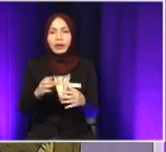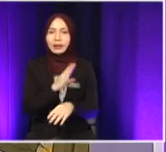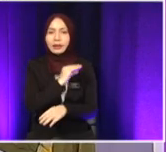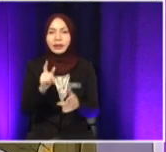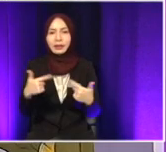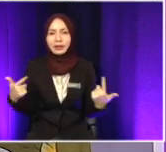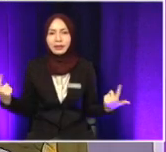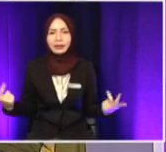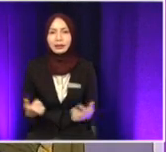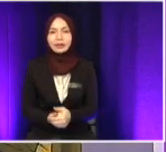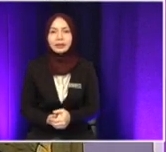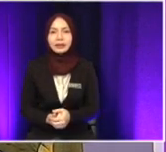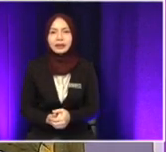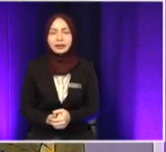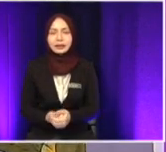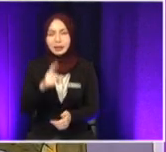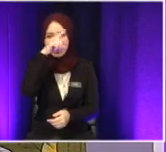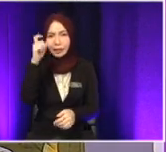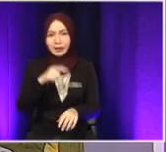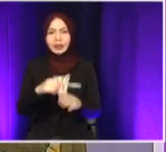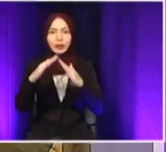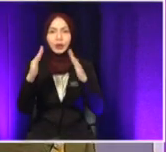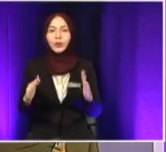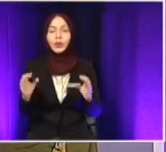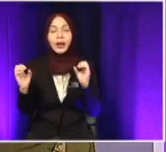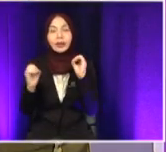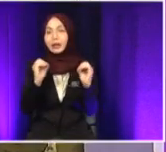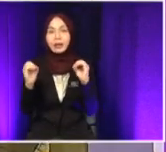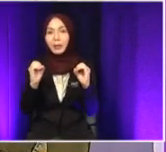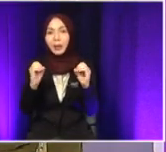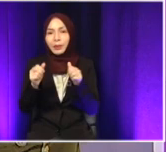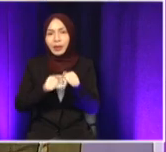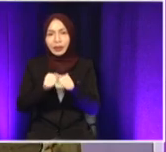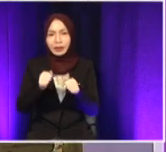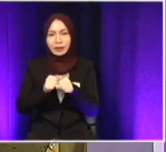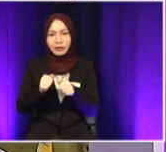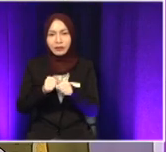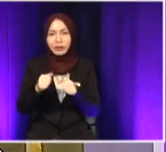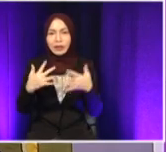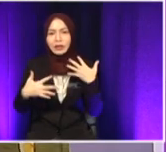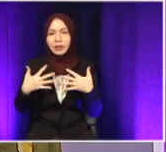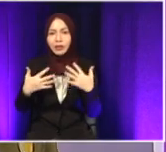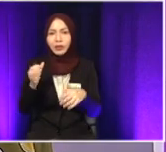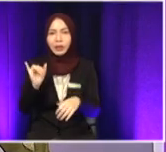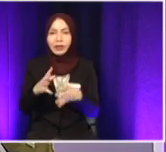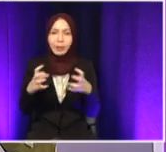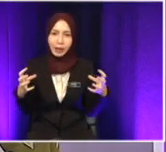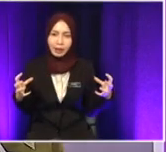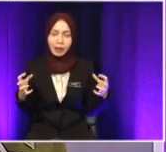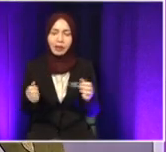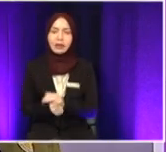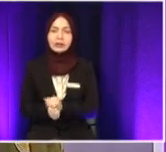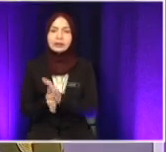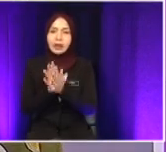apa punya menghibur kan balik Umah tidur saja kan Oke jadi kreativity contohnya macam mana lah tempat makan kreativity ini